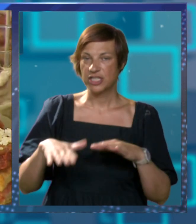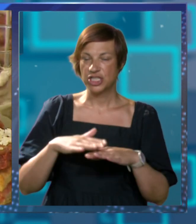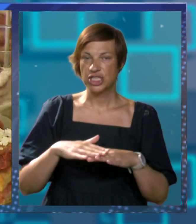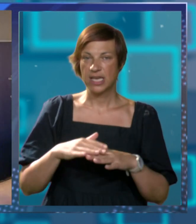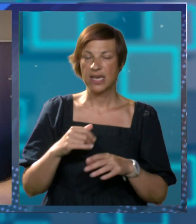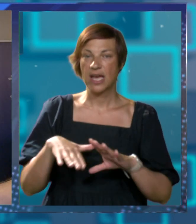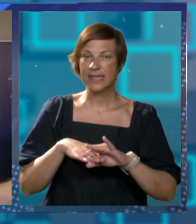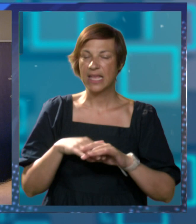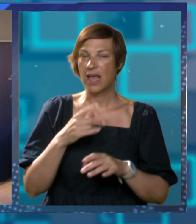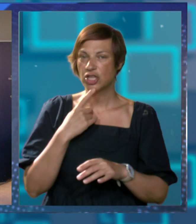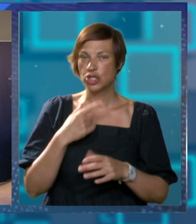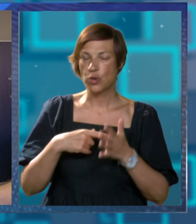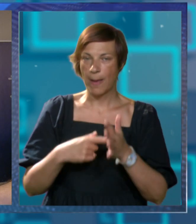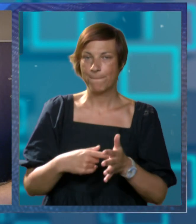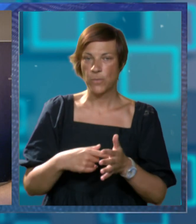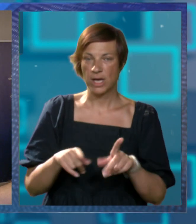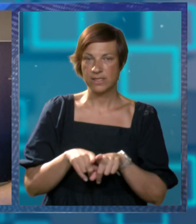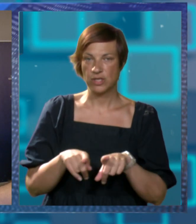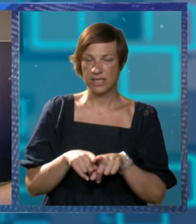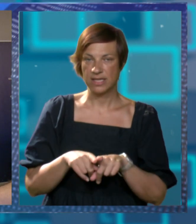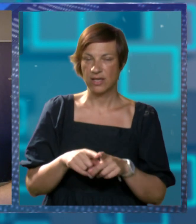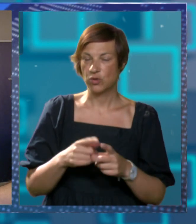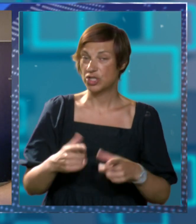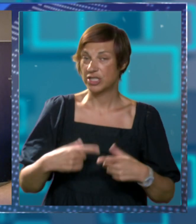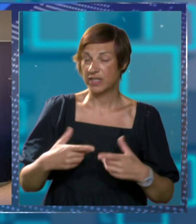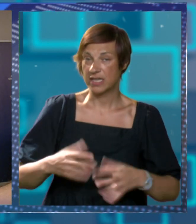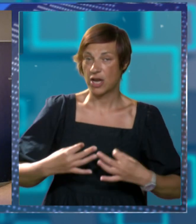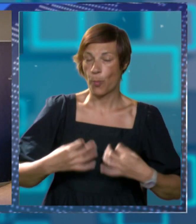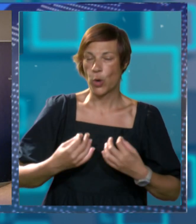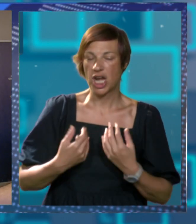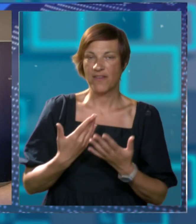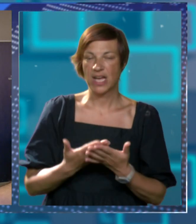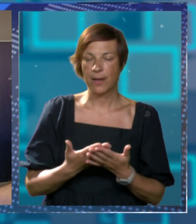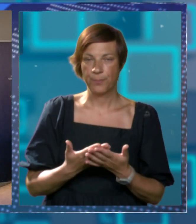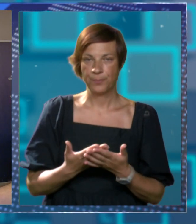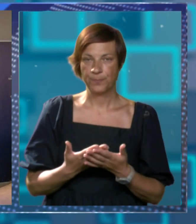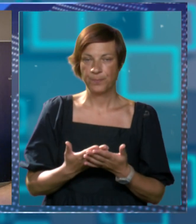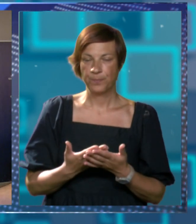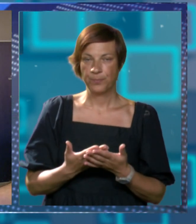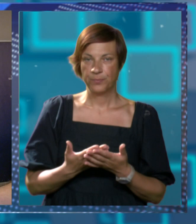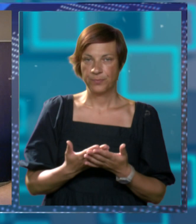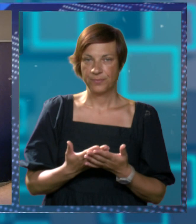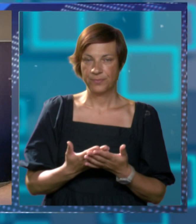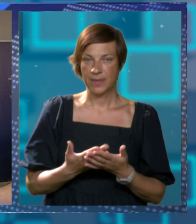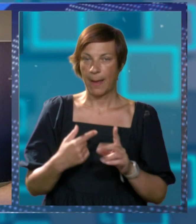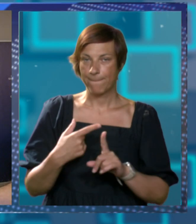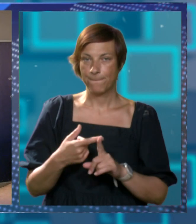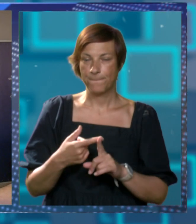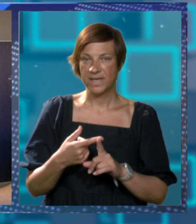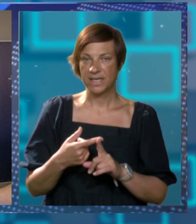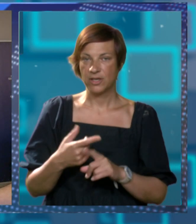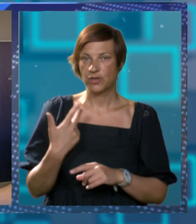najveća djelatnost koja pokazuje također vitalne znakove oporavka, struktura, dakle,